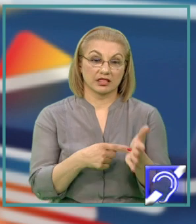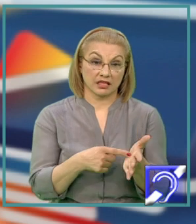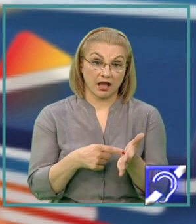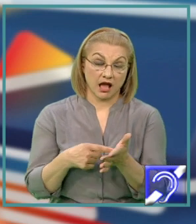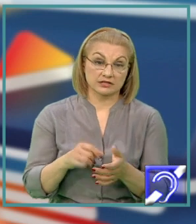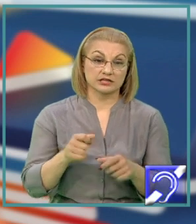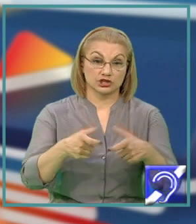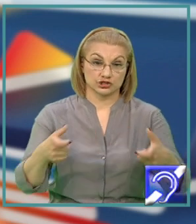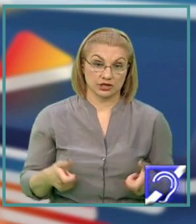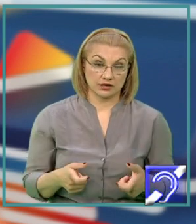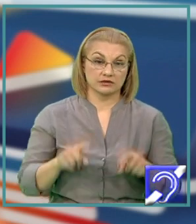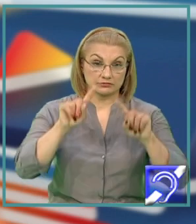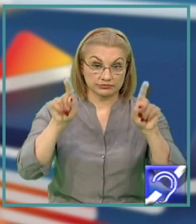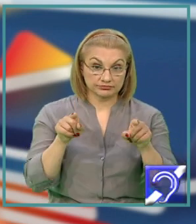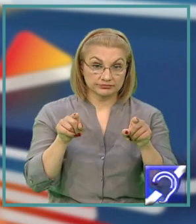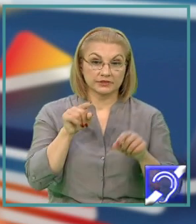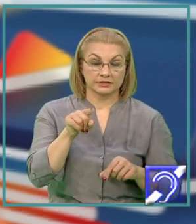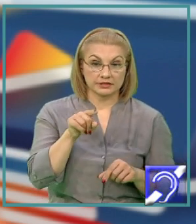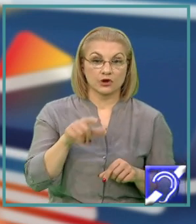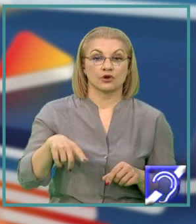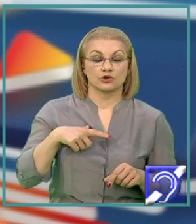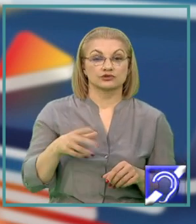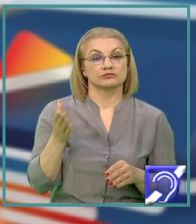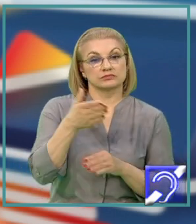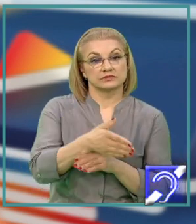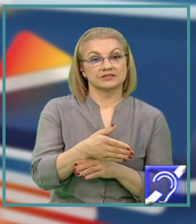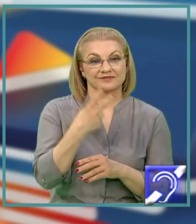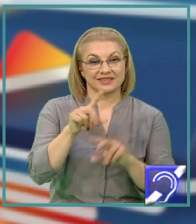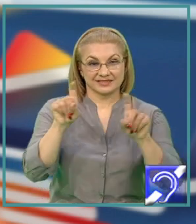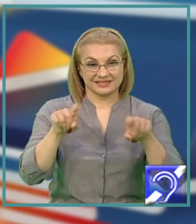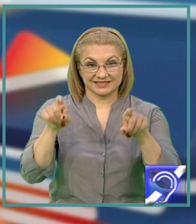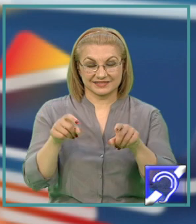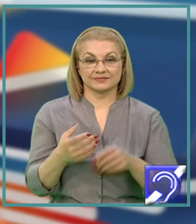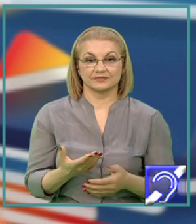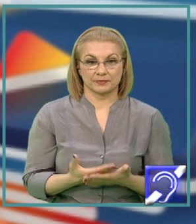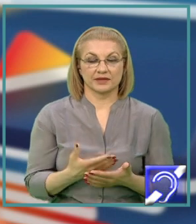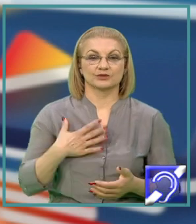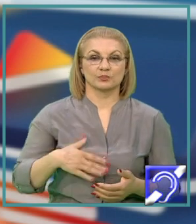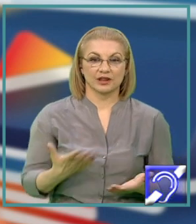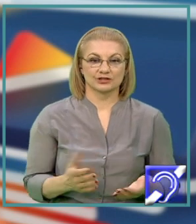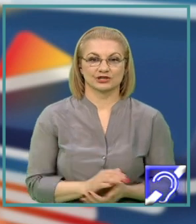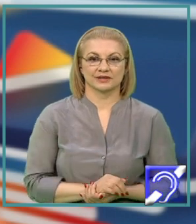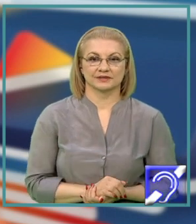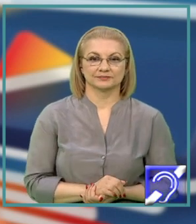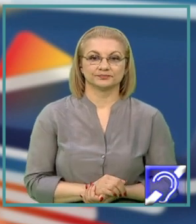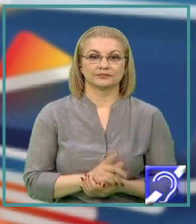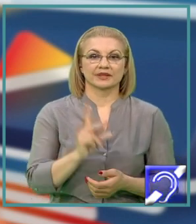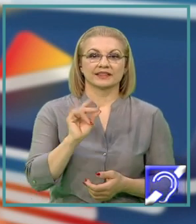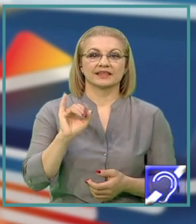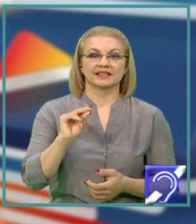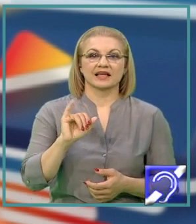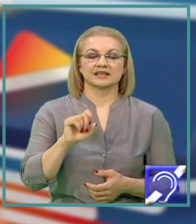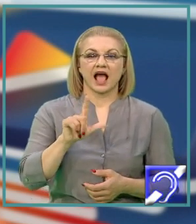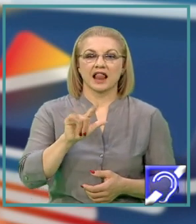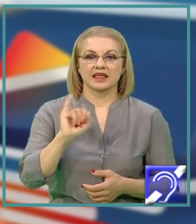ca în toate textele dramatice, intrând același joc ca să-i facă plăcere. Didascalia, acțiunea, se petrece în